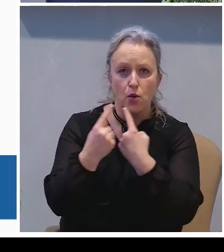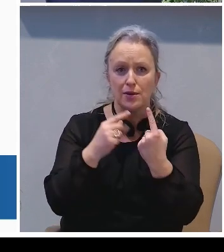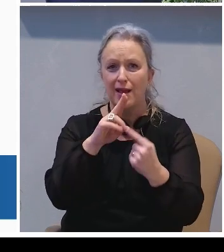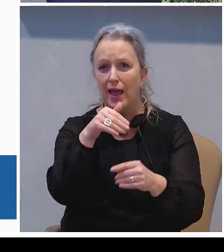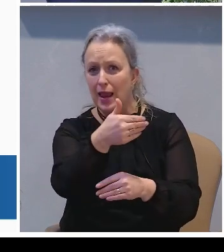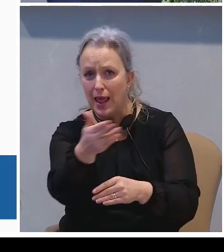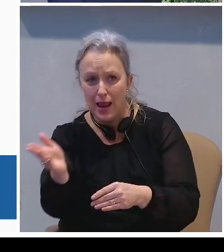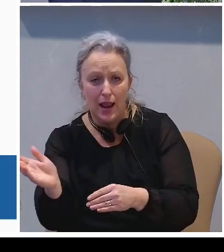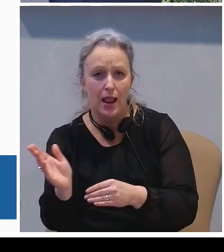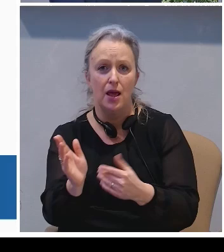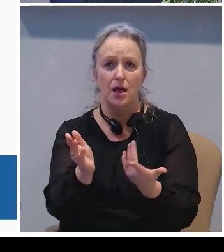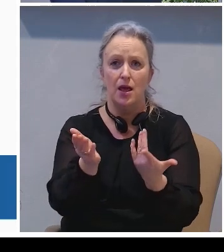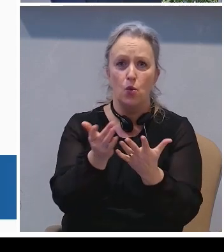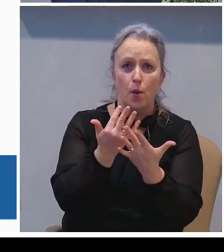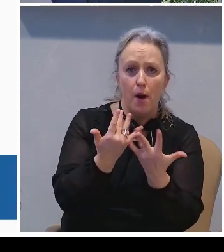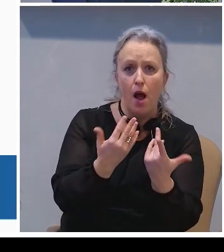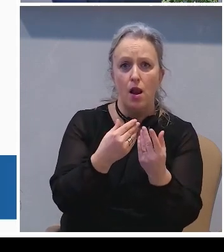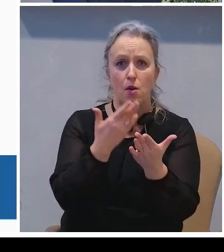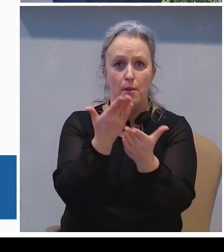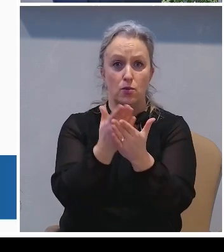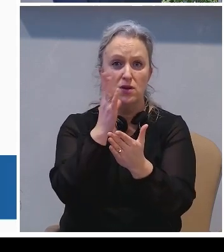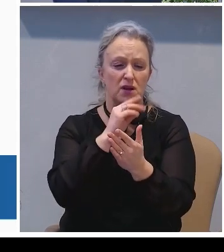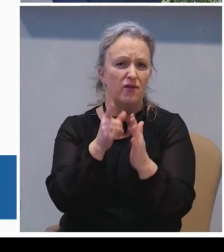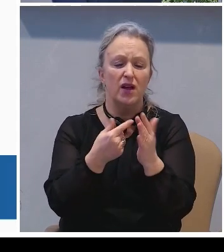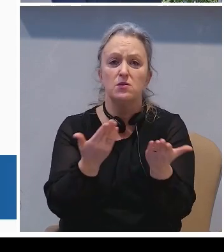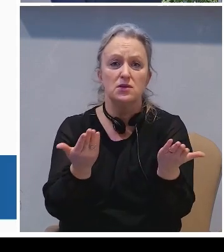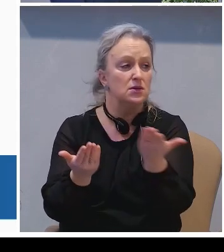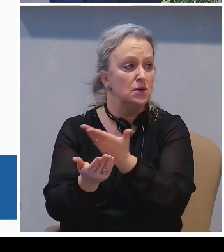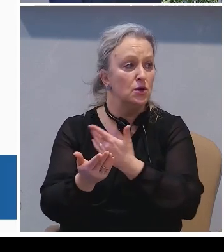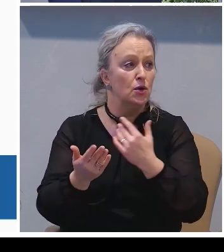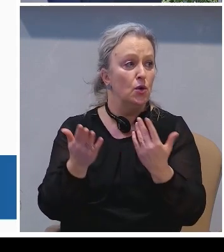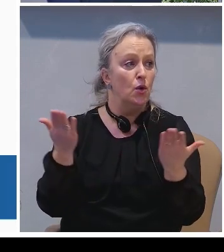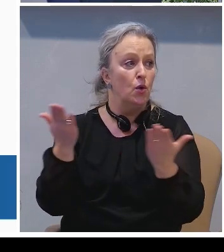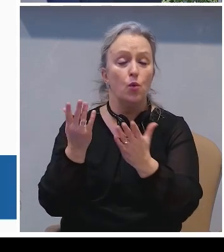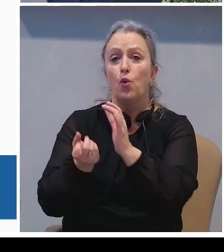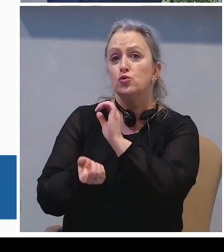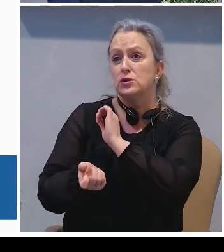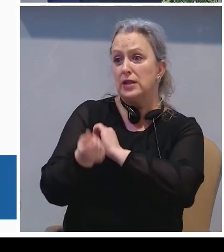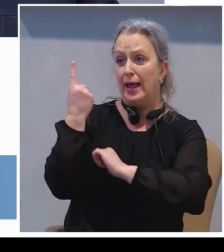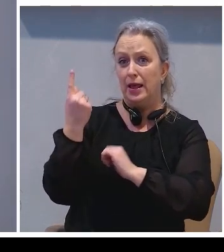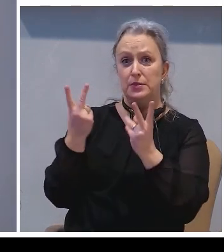that seda we could ravimit tegelikult discuss pakkuda. whom could it be administered and in what dosage.